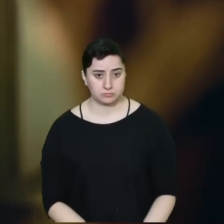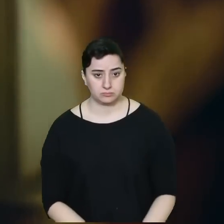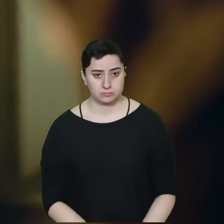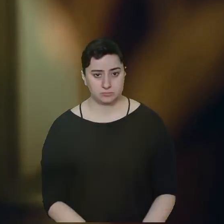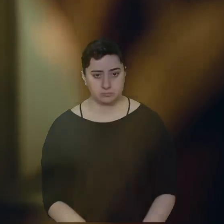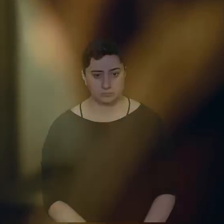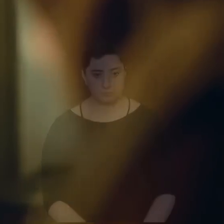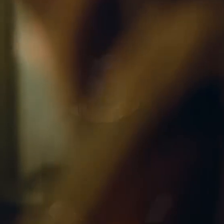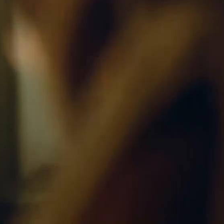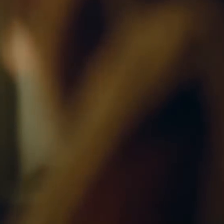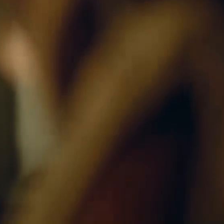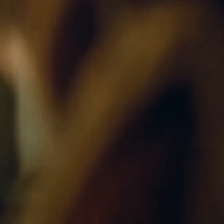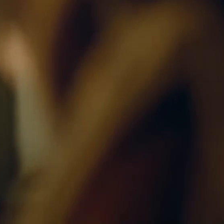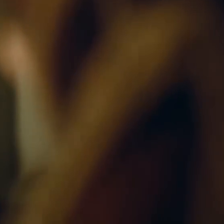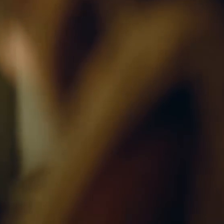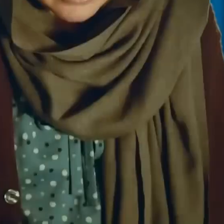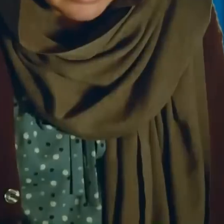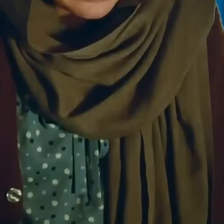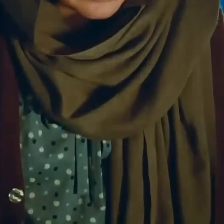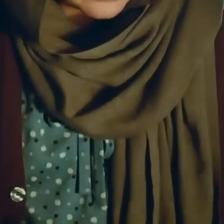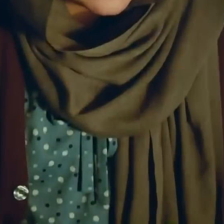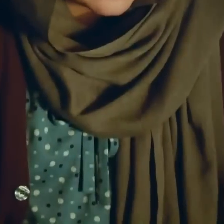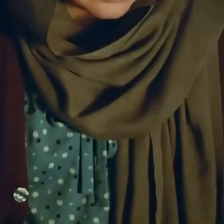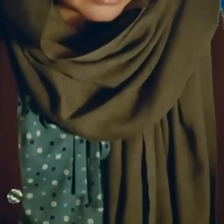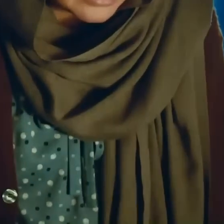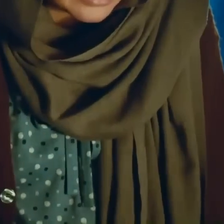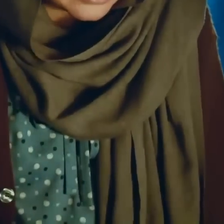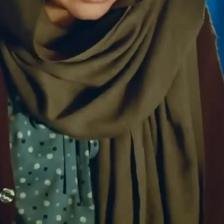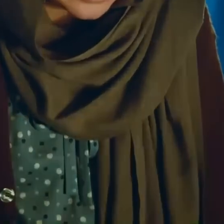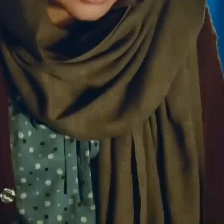önde ağlamaya devam ediyor. Emine üzülerek kayıflandı haline.